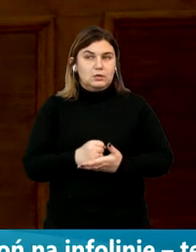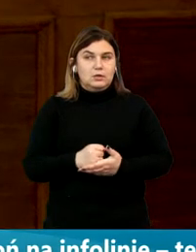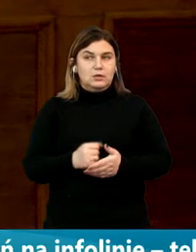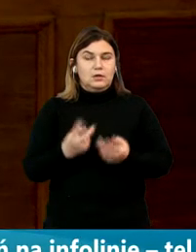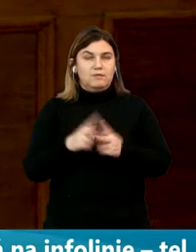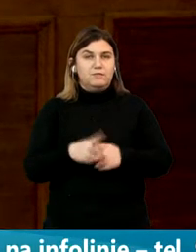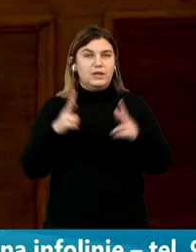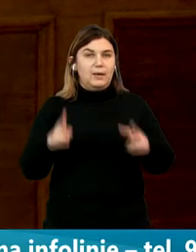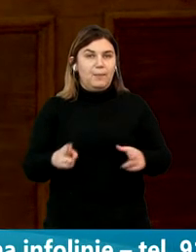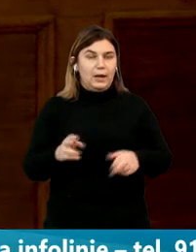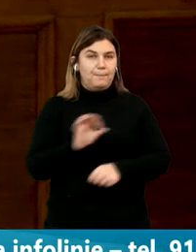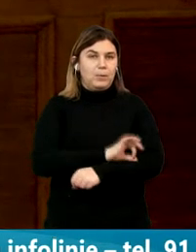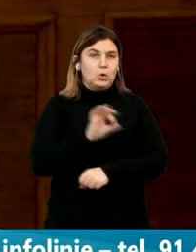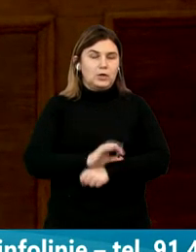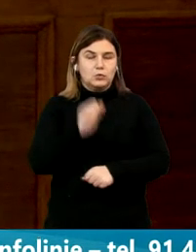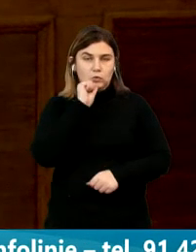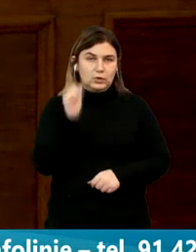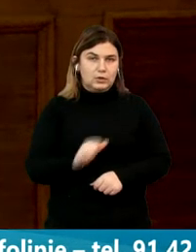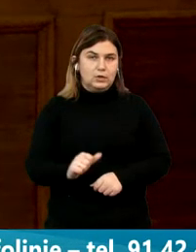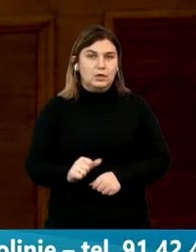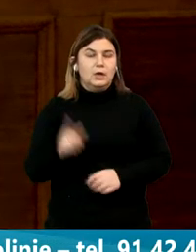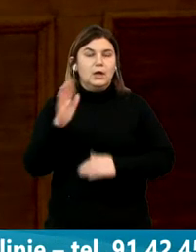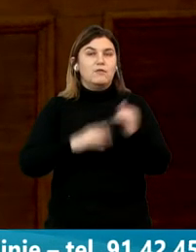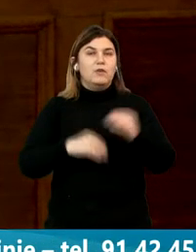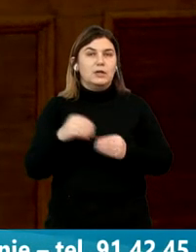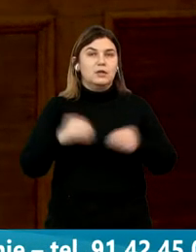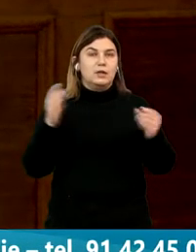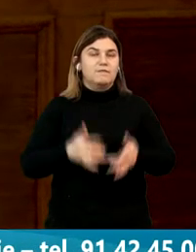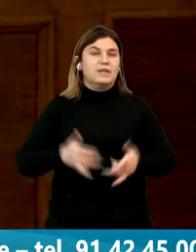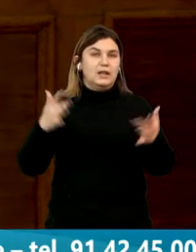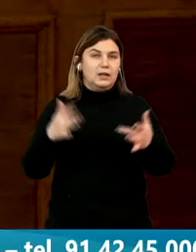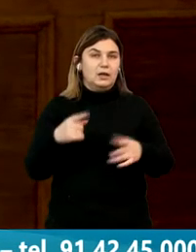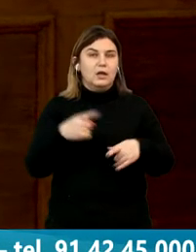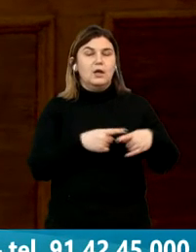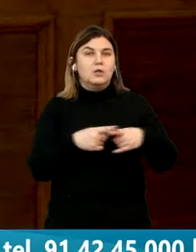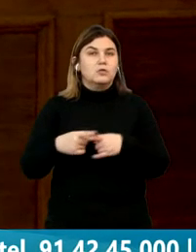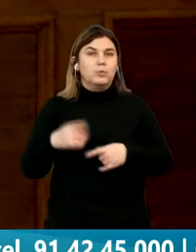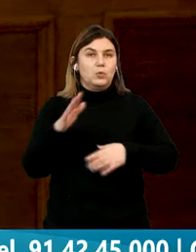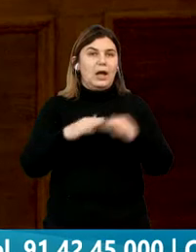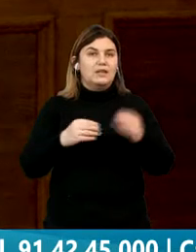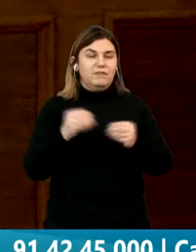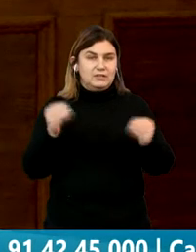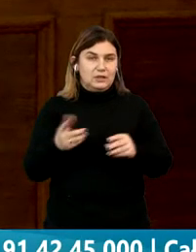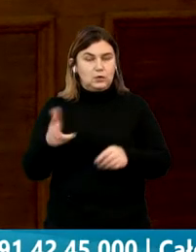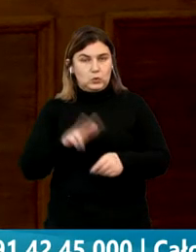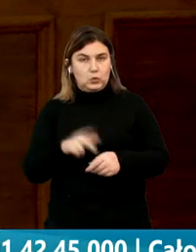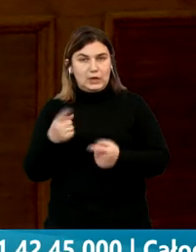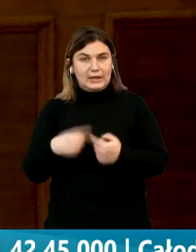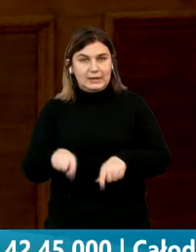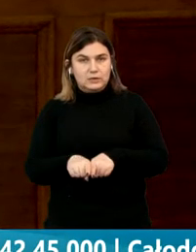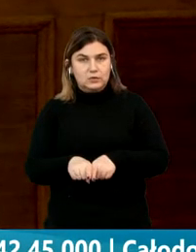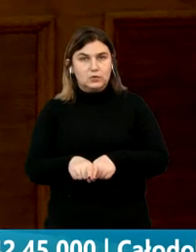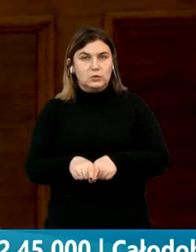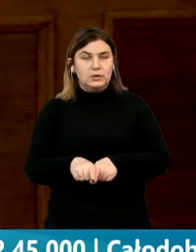ramach projektów unijnych. Zresztą inwestycje w Szczecinie prowadzi wiele podmiotów, oprócz spółki inwestycyjnej, która realizuje